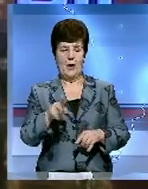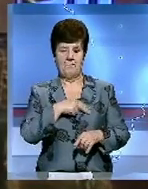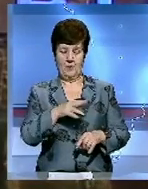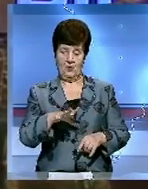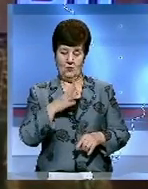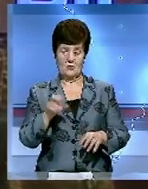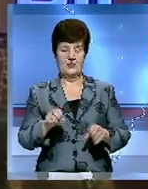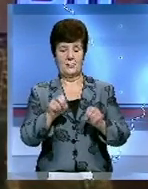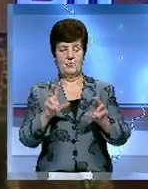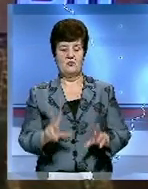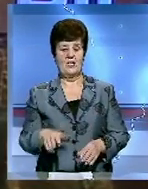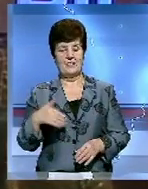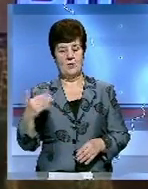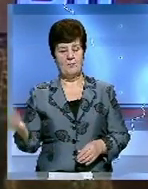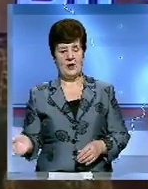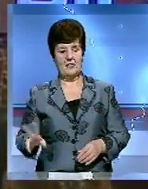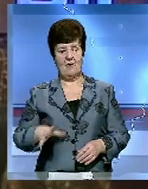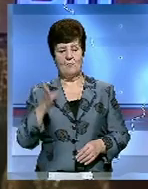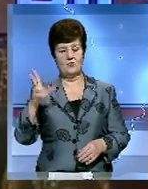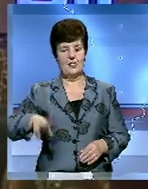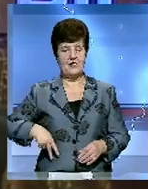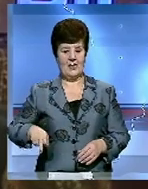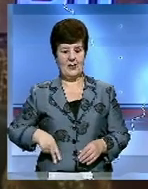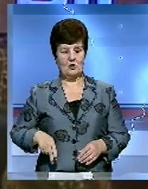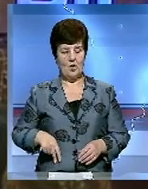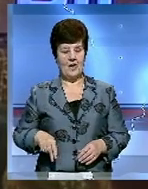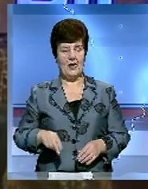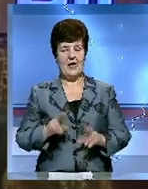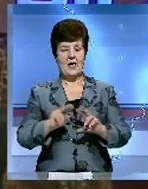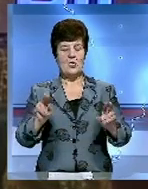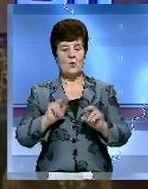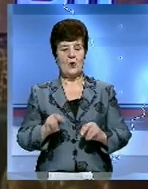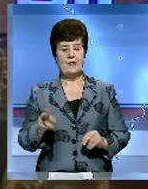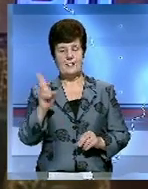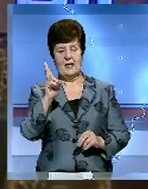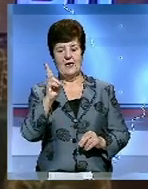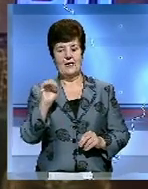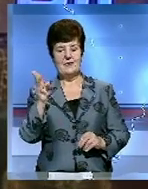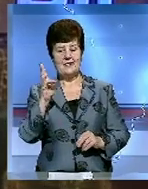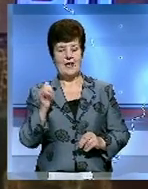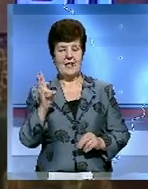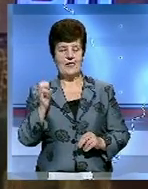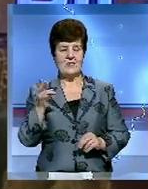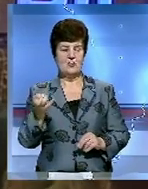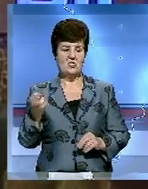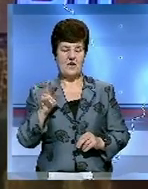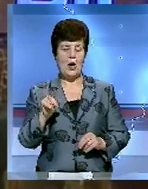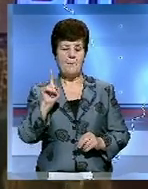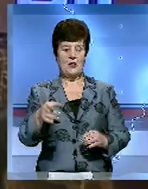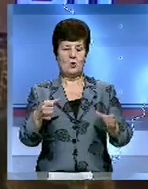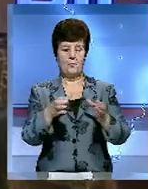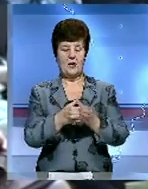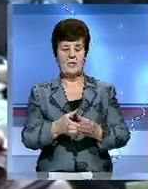felicitări din partea fostei directoare a instituției, actuala viceministră a educației, Nadejda Cristea. Felicitări pentru compania socială Floare de